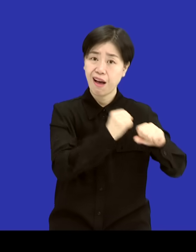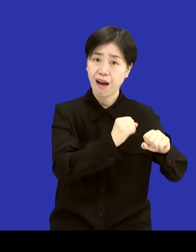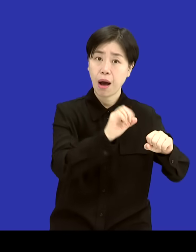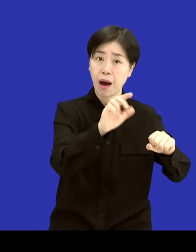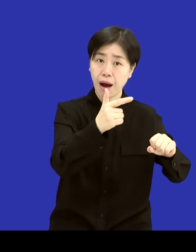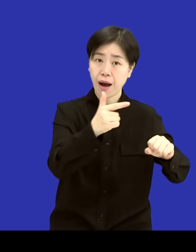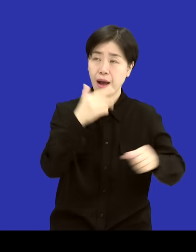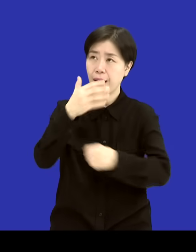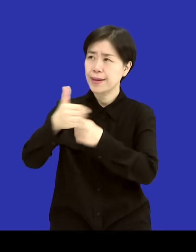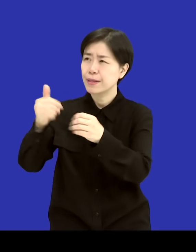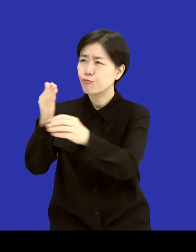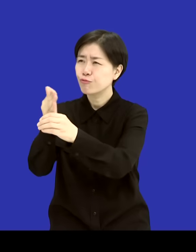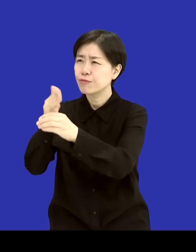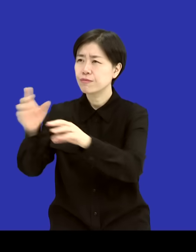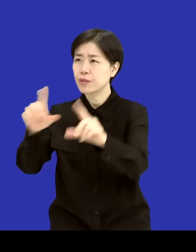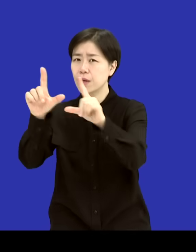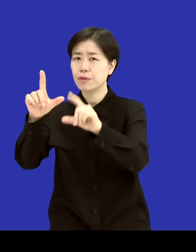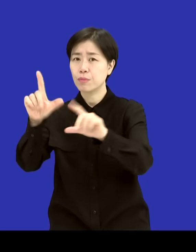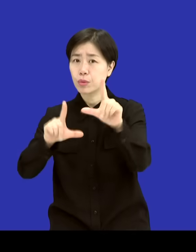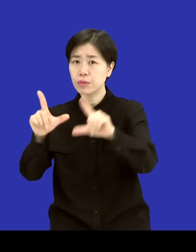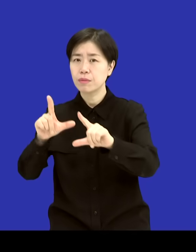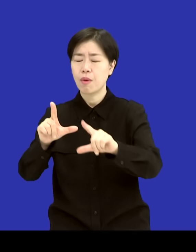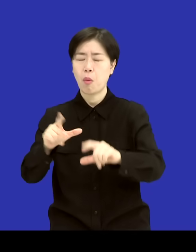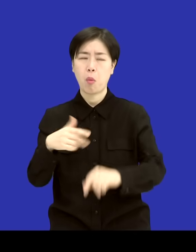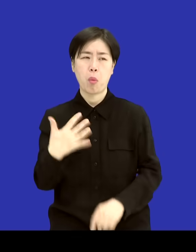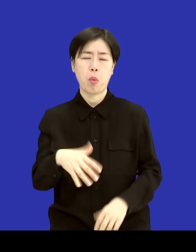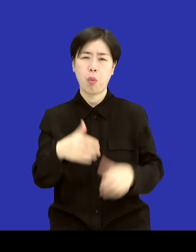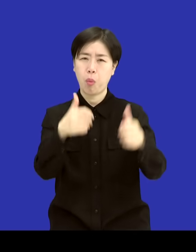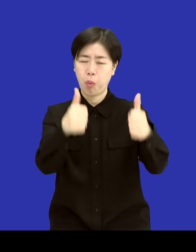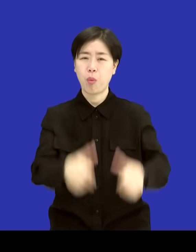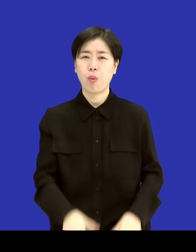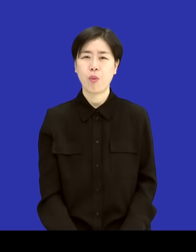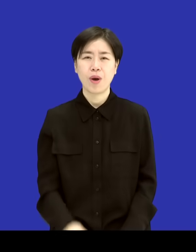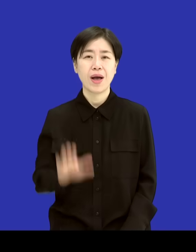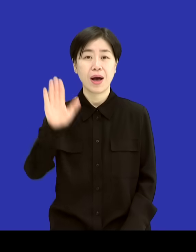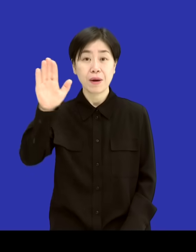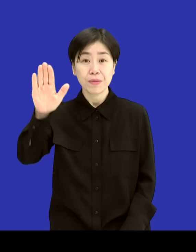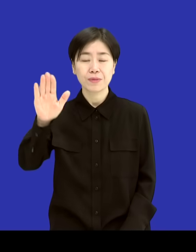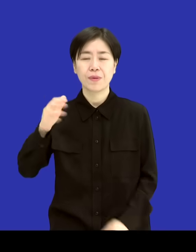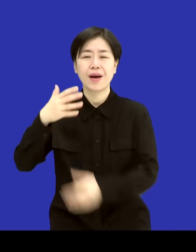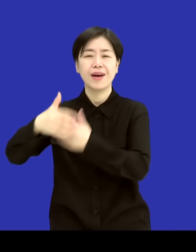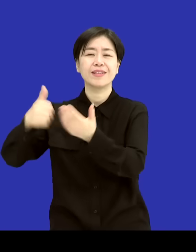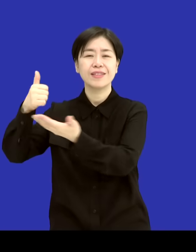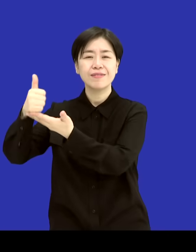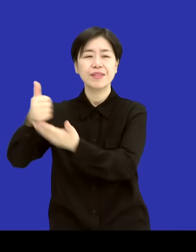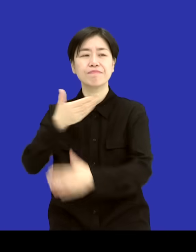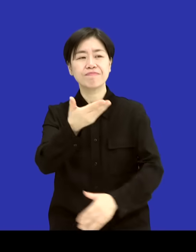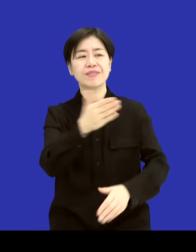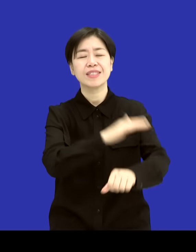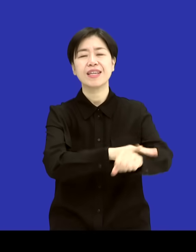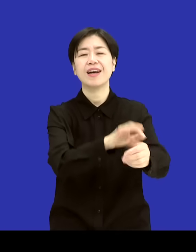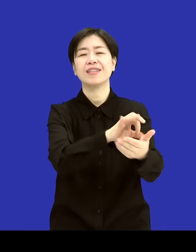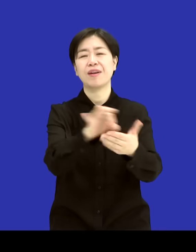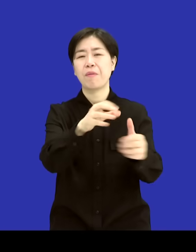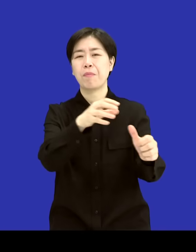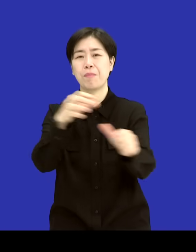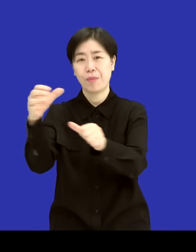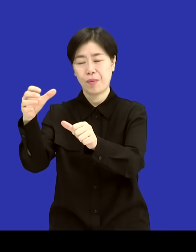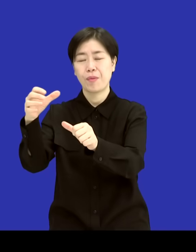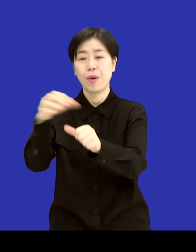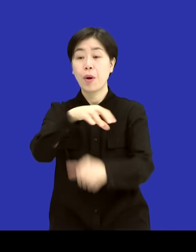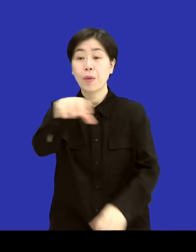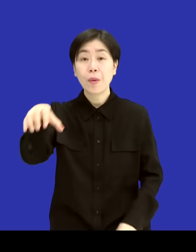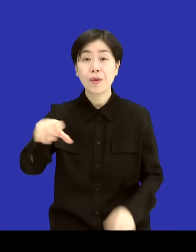참 좋아하시겠다. 앞으로도 참 주님이 얼마나 좋은 곳에서 더 좋게 우리 존노 씨를